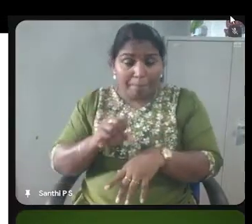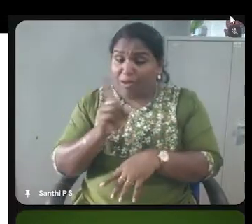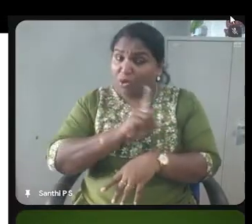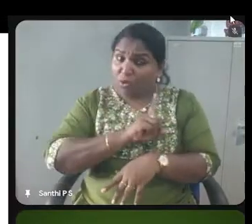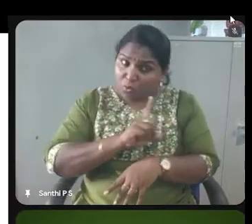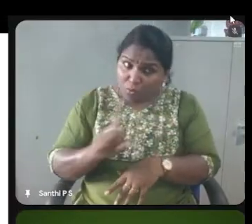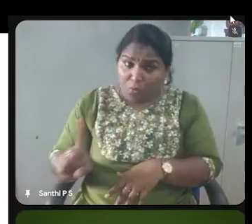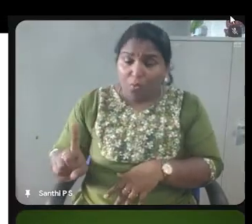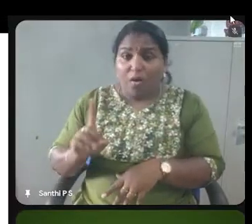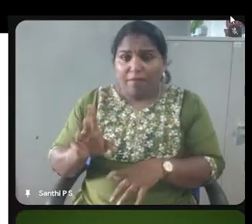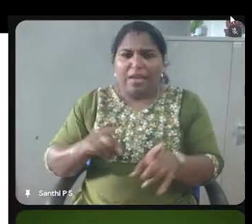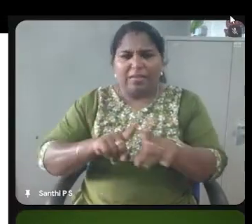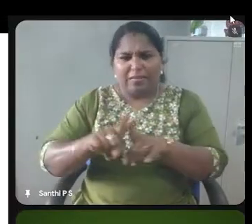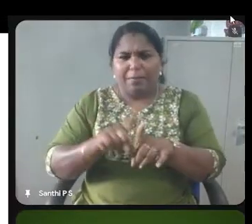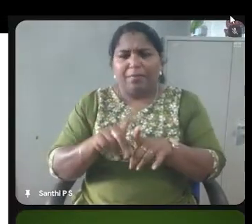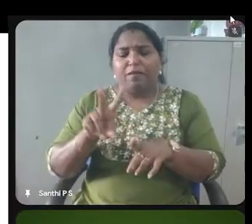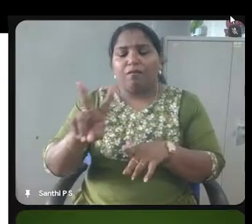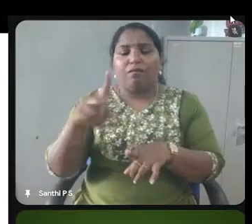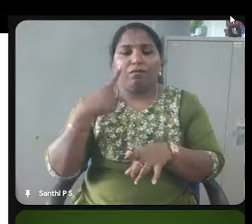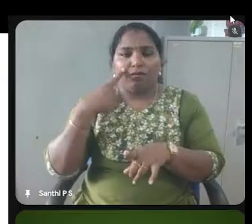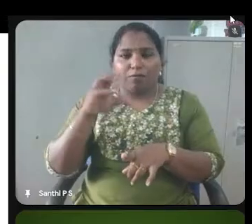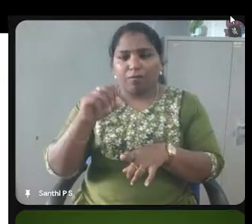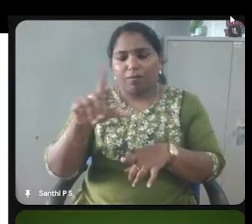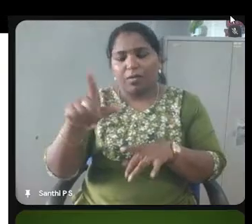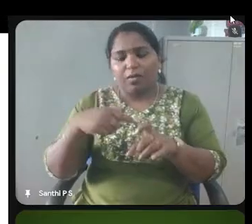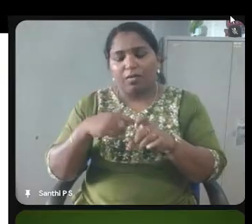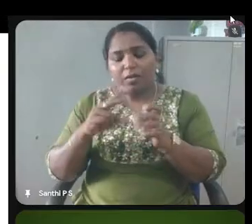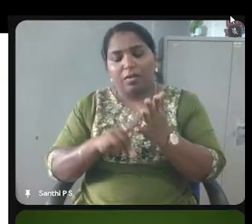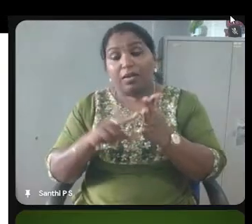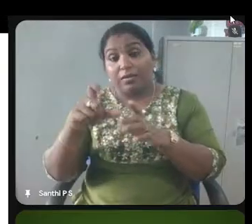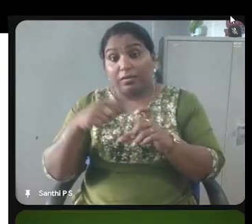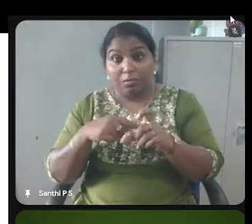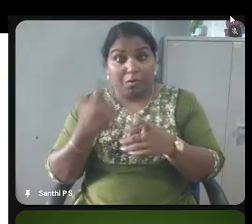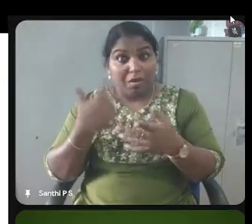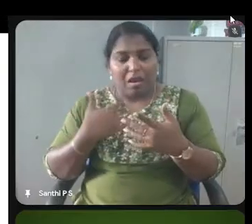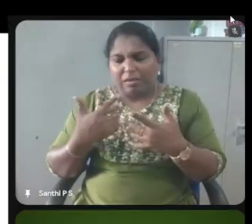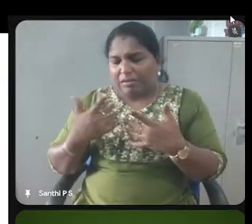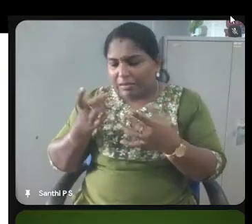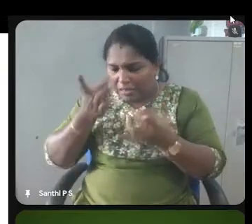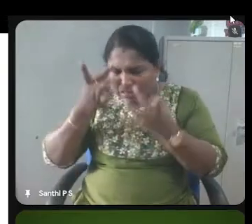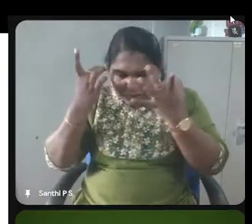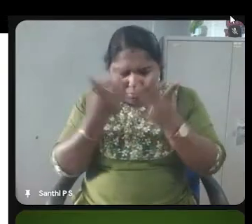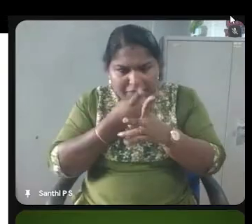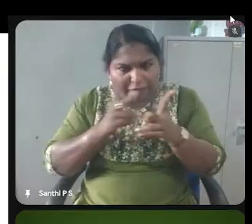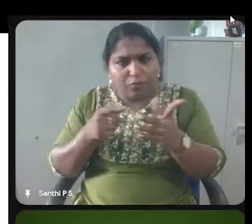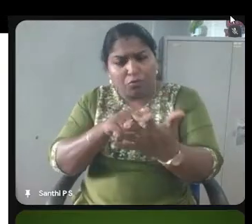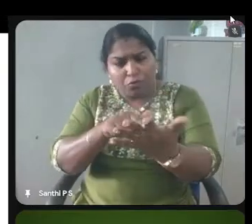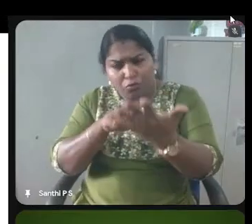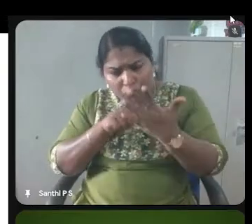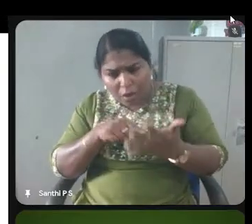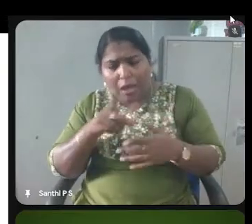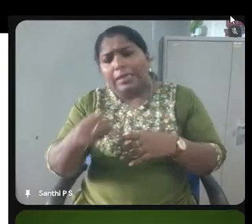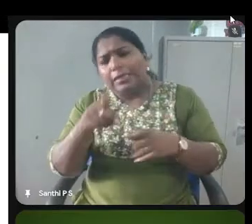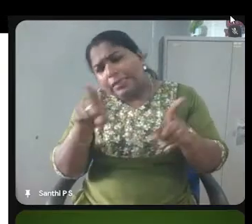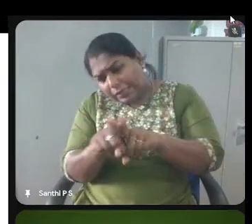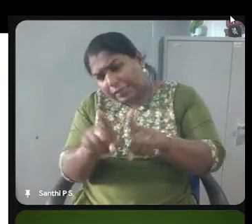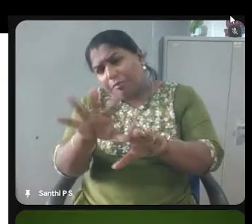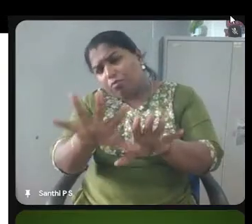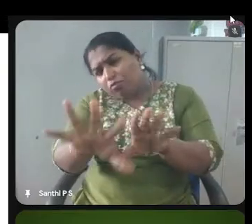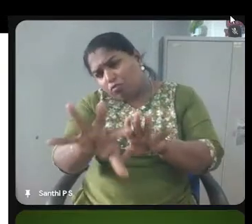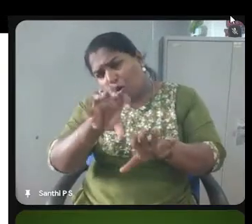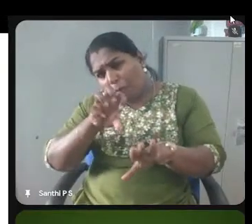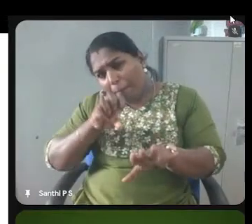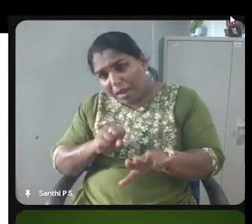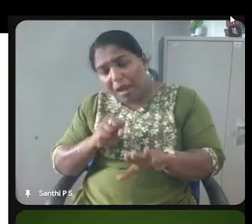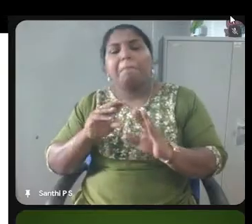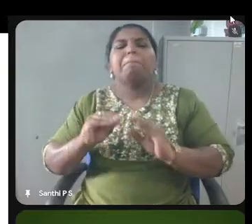പ്രത്യേകിച്ച് വയലൻസ് ആണ് കുട്ടി കാണുന്നത്, അത് വയലന്റ് ബിഹേവിയർ കാണിക്കുവാണെങ്കിൽ അങ്ങനത്തെ ടൈപ്പ് ഓഫ് ടെലിവിഷൻ